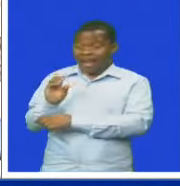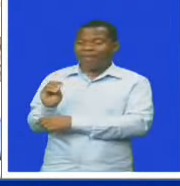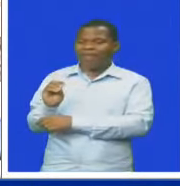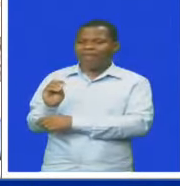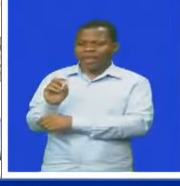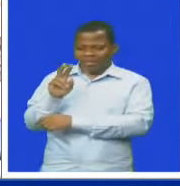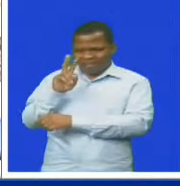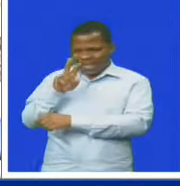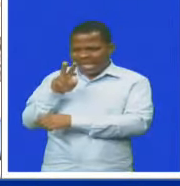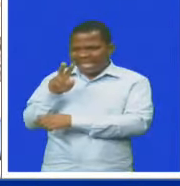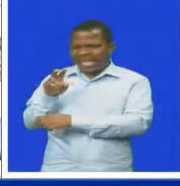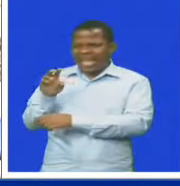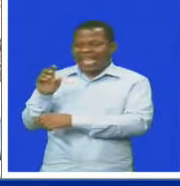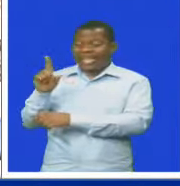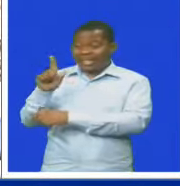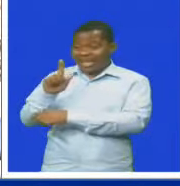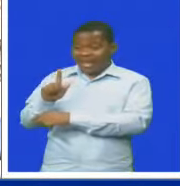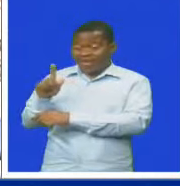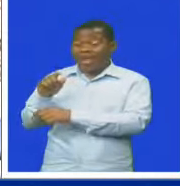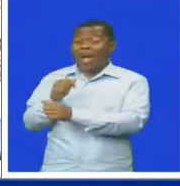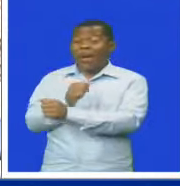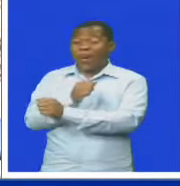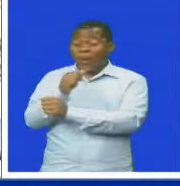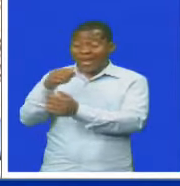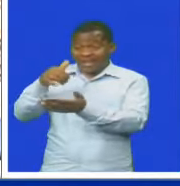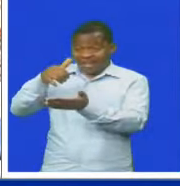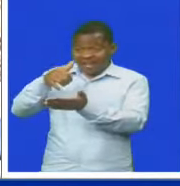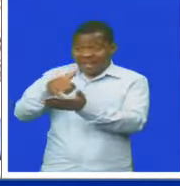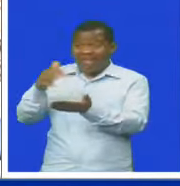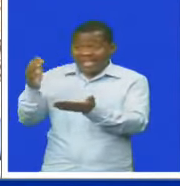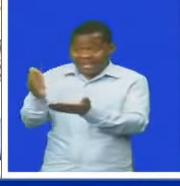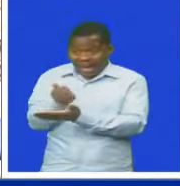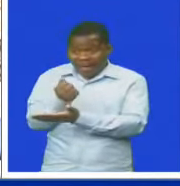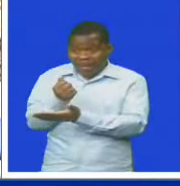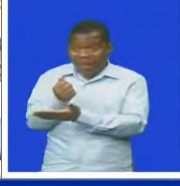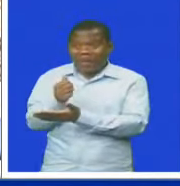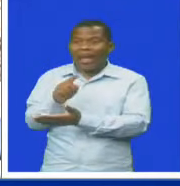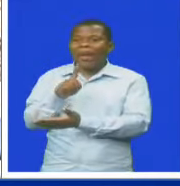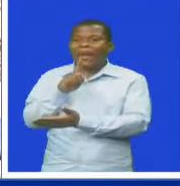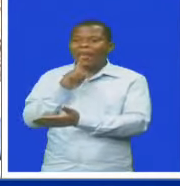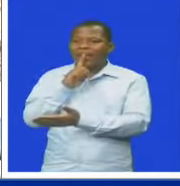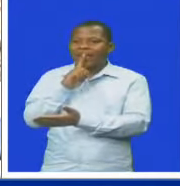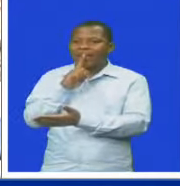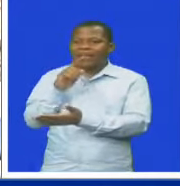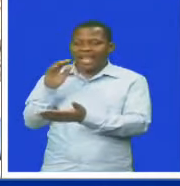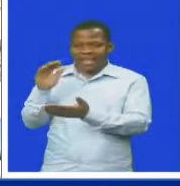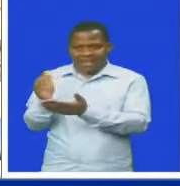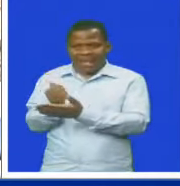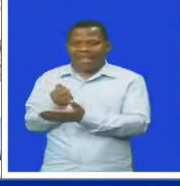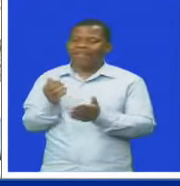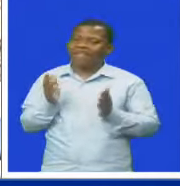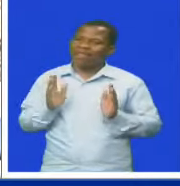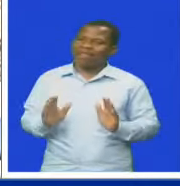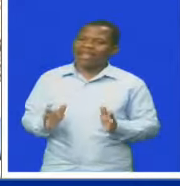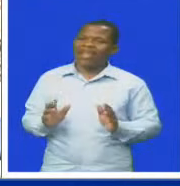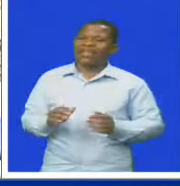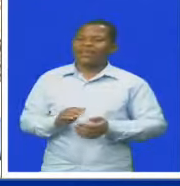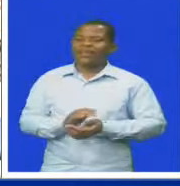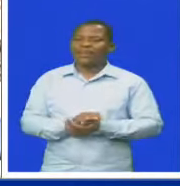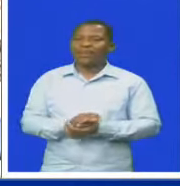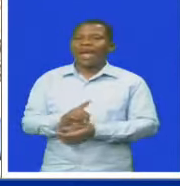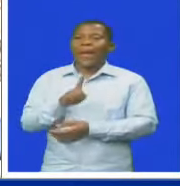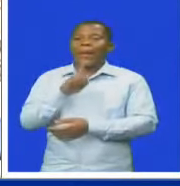ukuthi sitawunikela yena ngisiboleke singisinsi le credit sitayinika yena njengamengameli walo leli cembu khonile